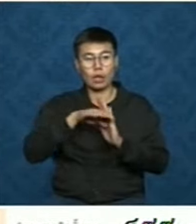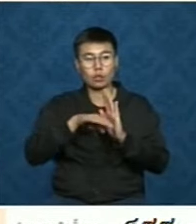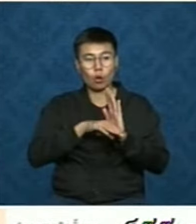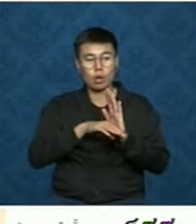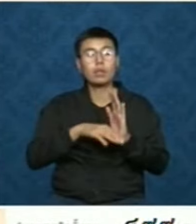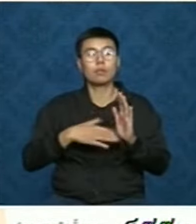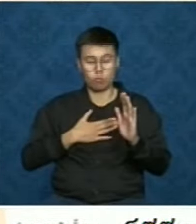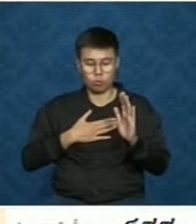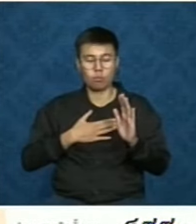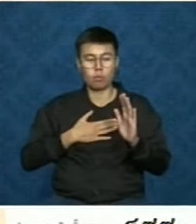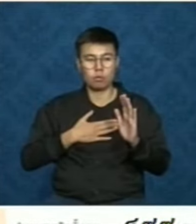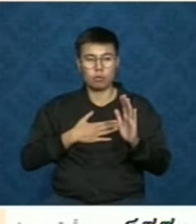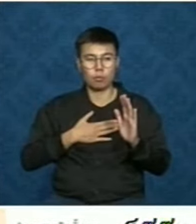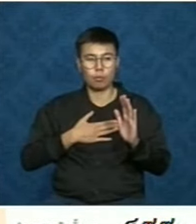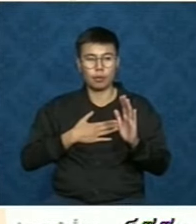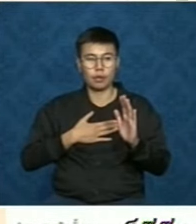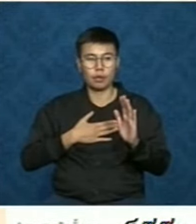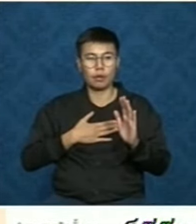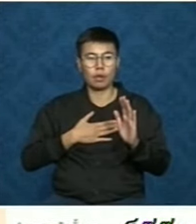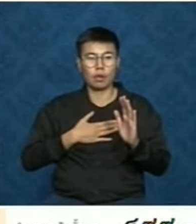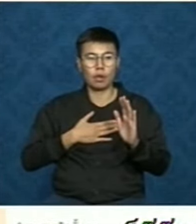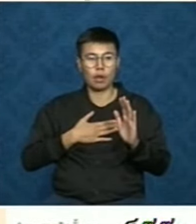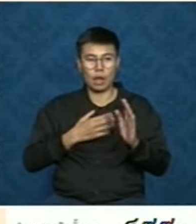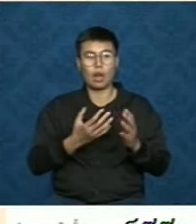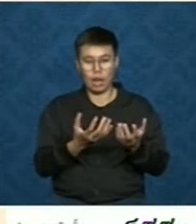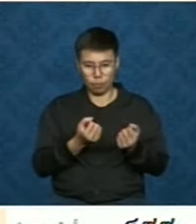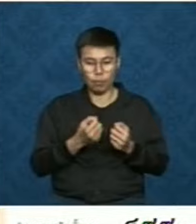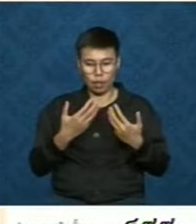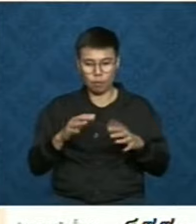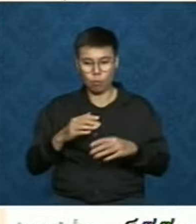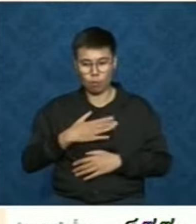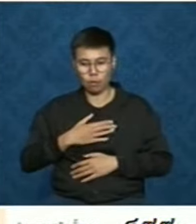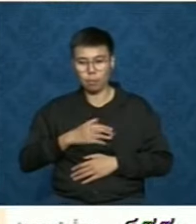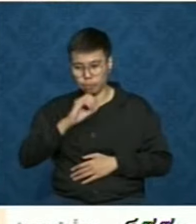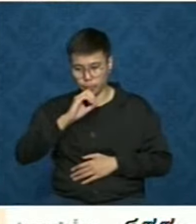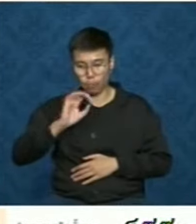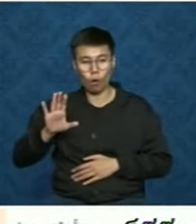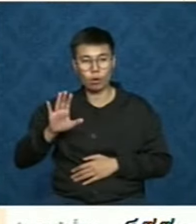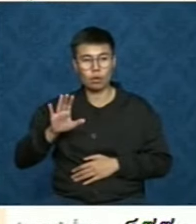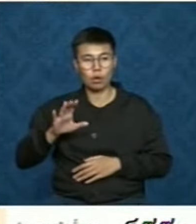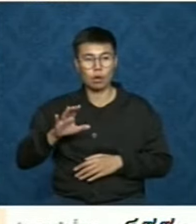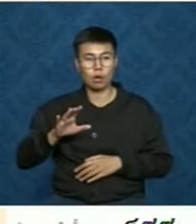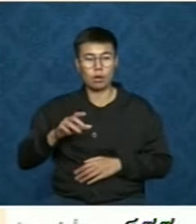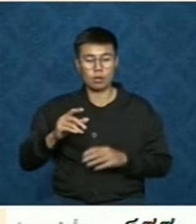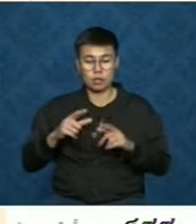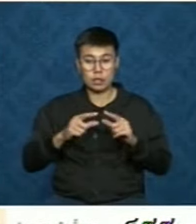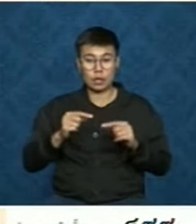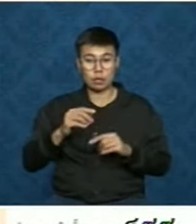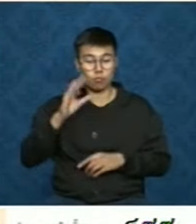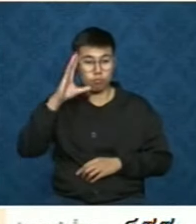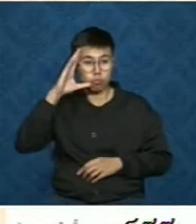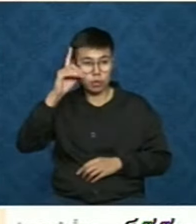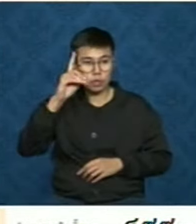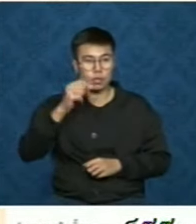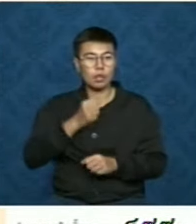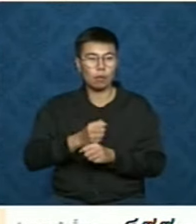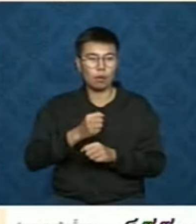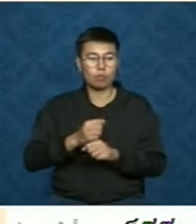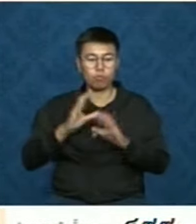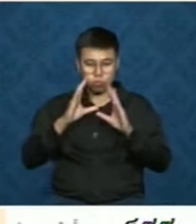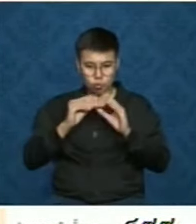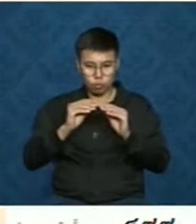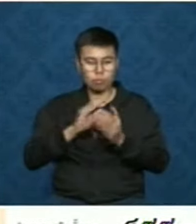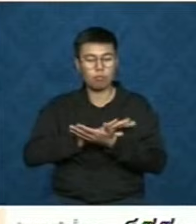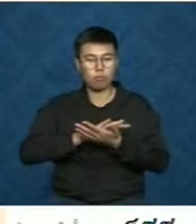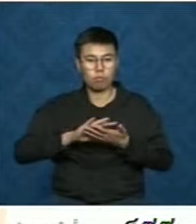เดี๋ยวผมจะไปรับไปประสานงานครับเพื่อให้การประชุมในเรื่องนี้ในวันพรุ่งนี้เป็นไปด้วยความเรียบร้อยนะครับ